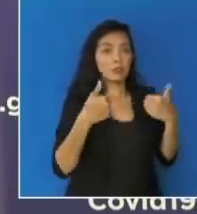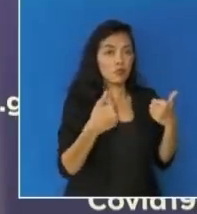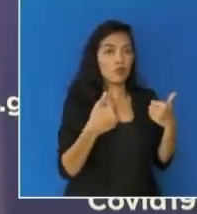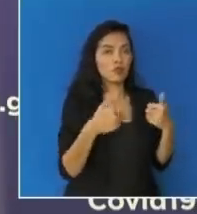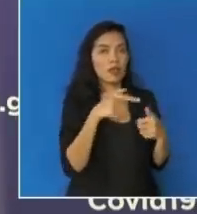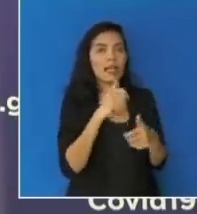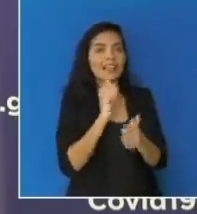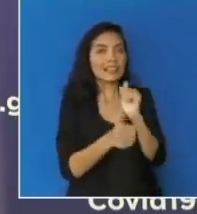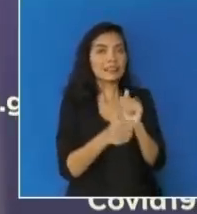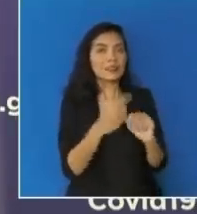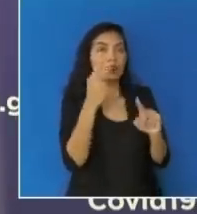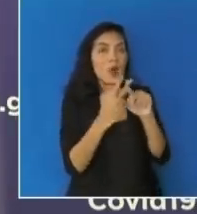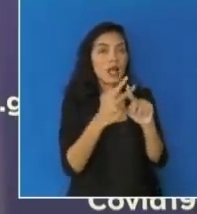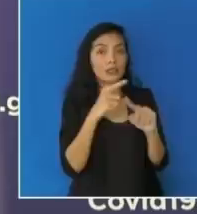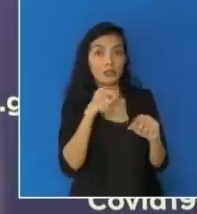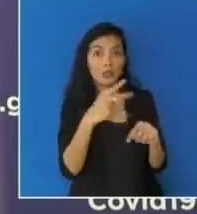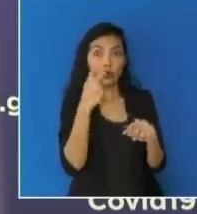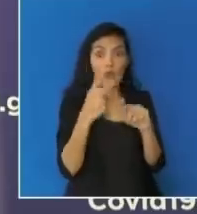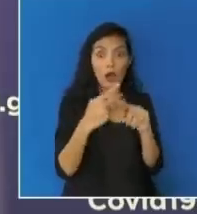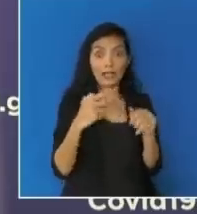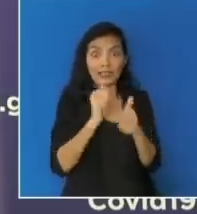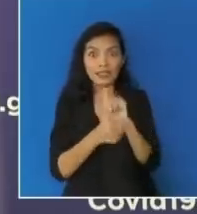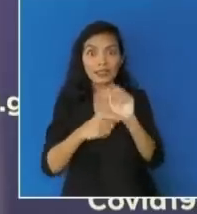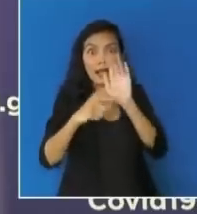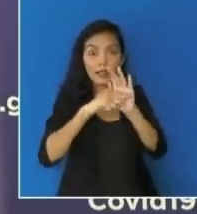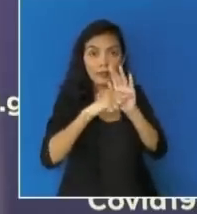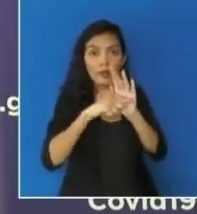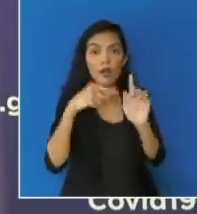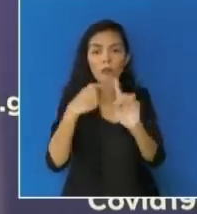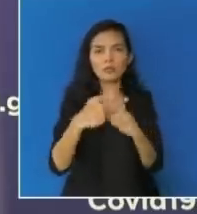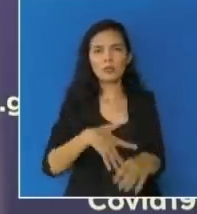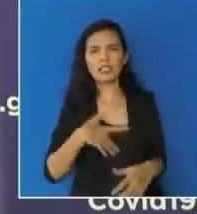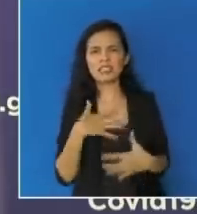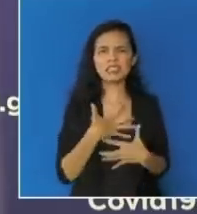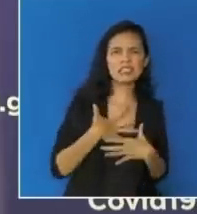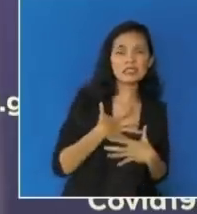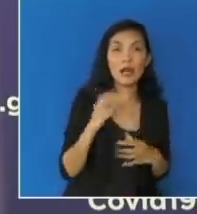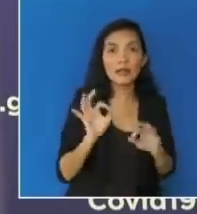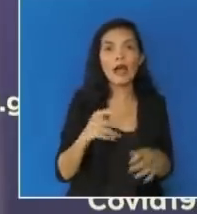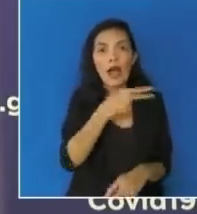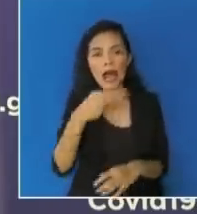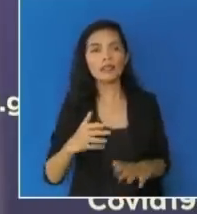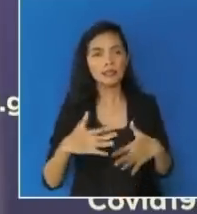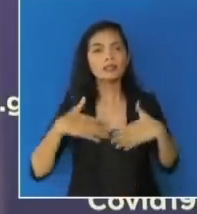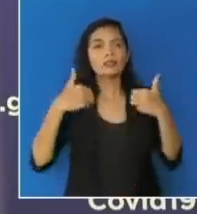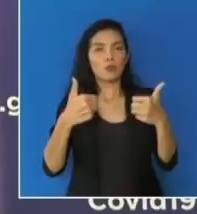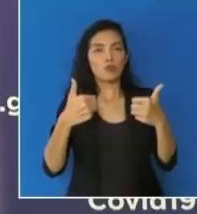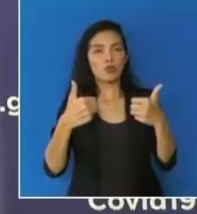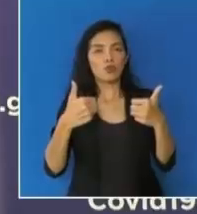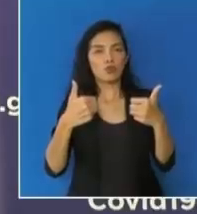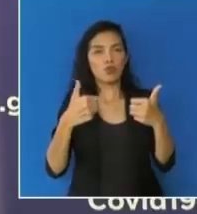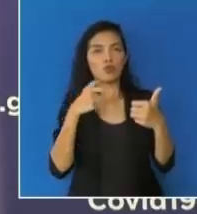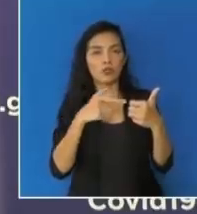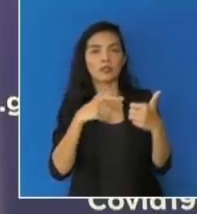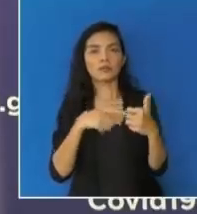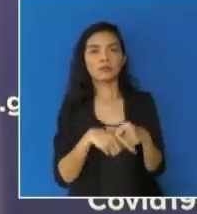kali berturut-turut negatif dan keluhan klinis sudah tidak ada lagi. Ini acuan